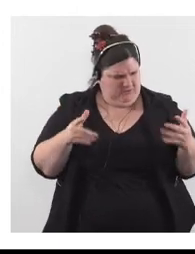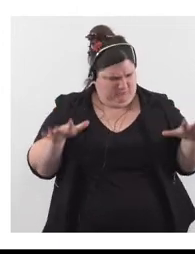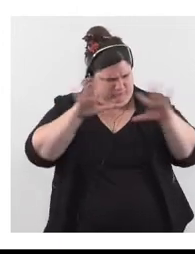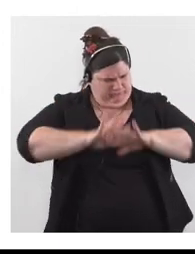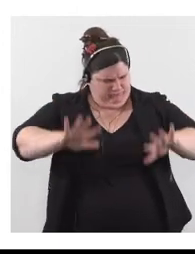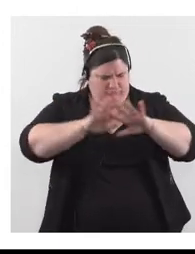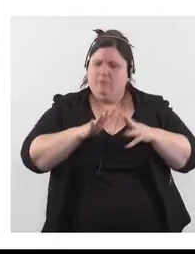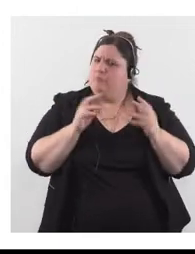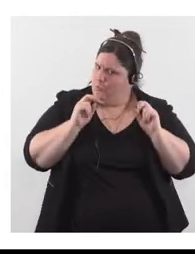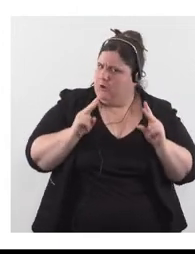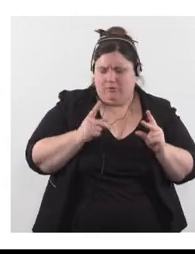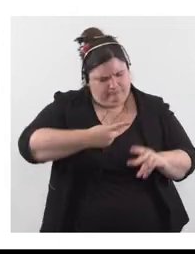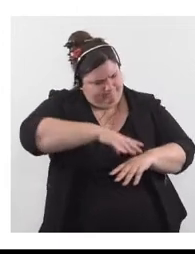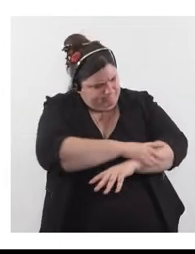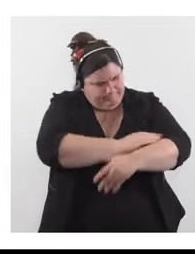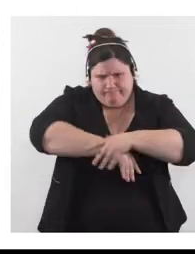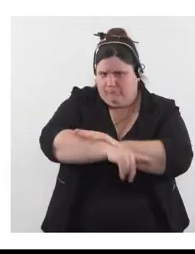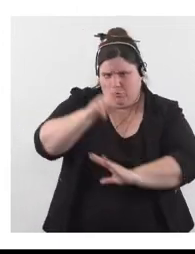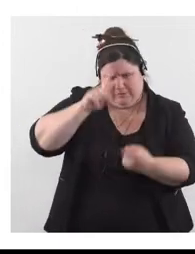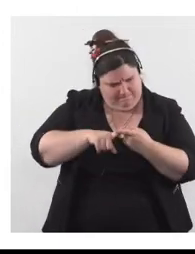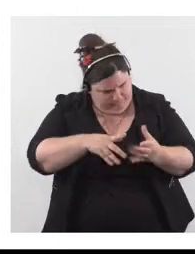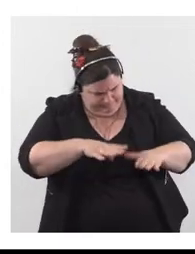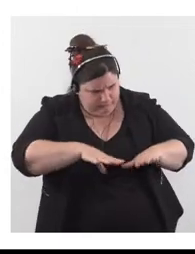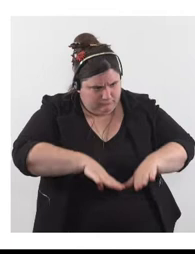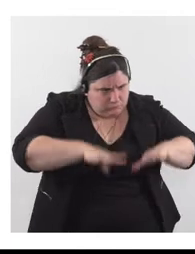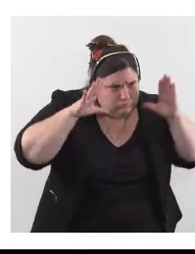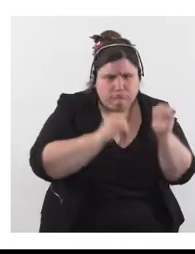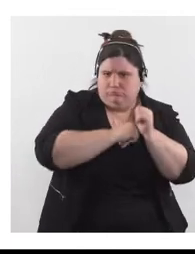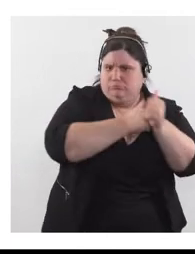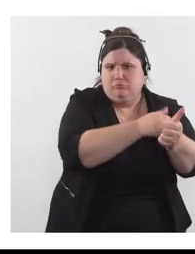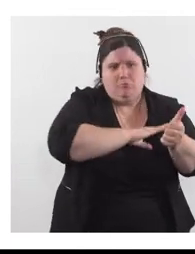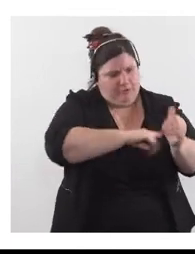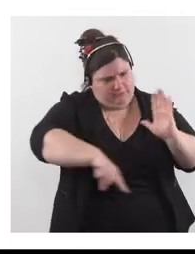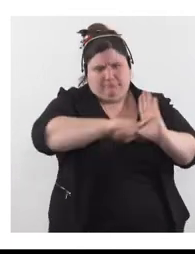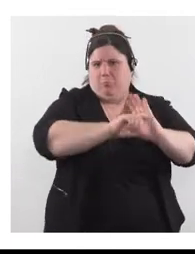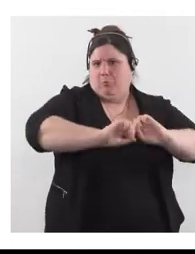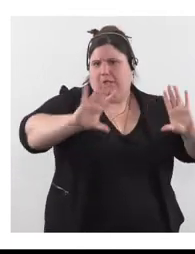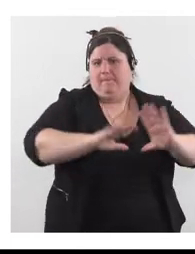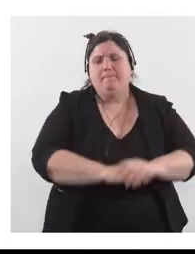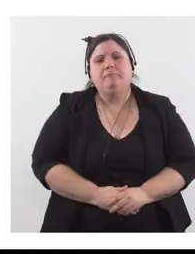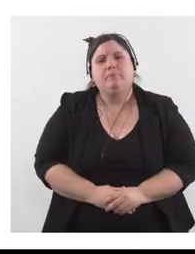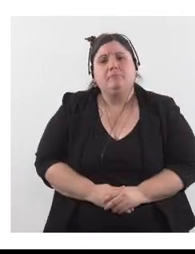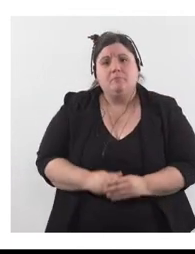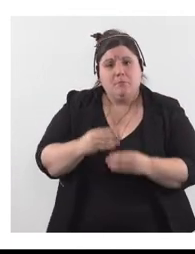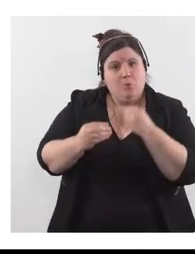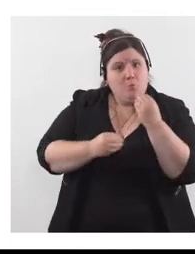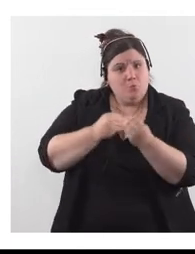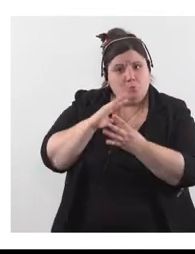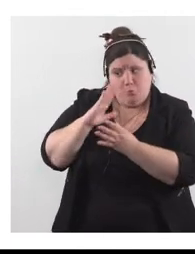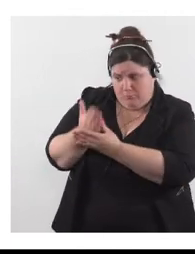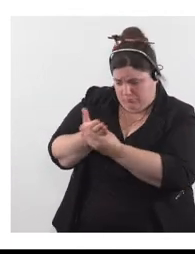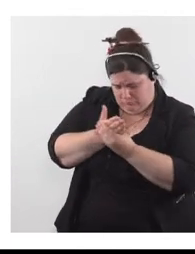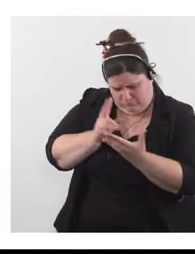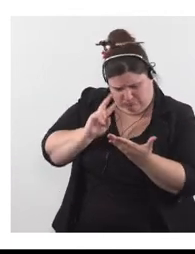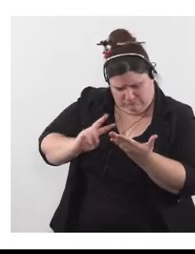cela. Mais aussi, on peut aller en justice dans des dossiers qui, sur un plan juridique, ne sont pas tout à fait intéressants, mais qui ont